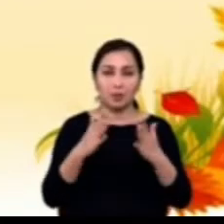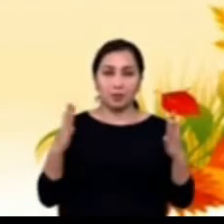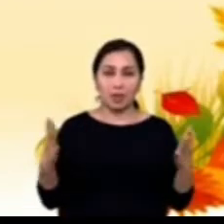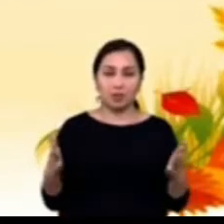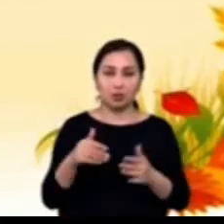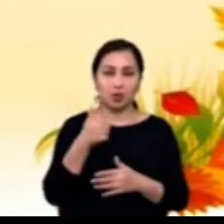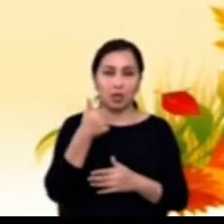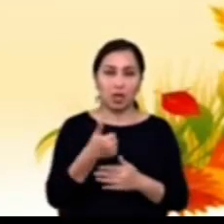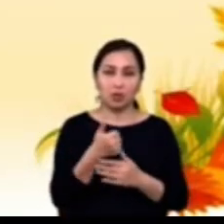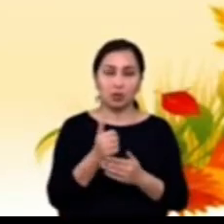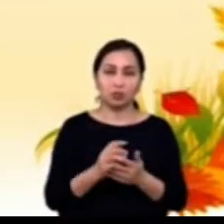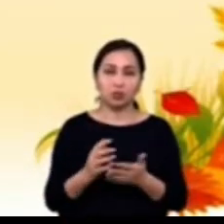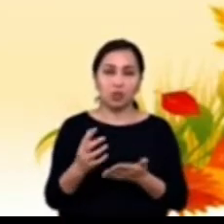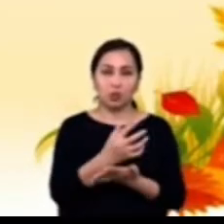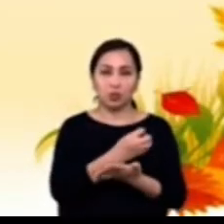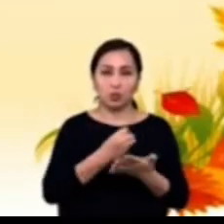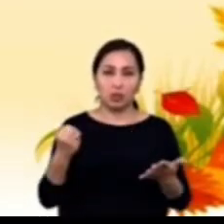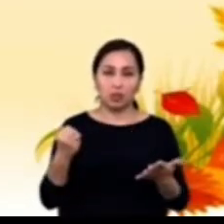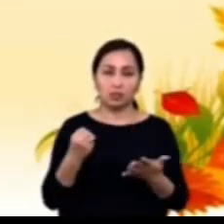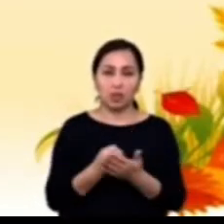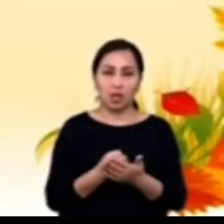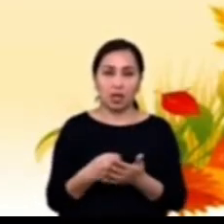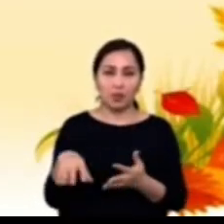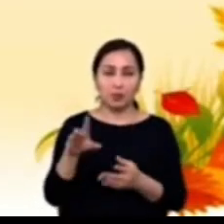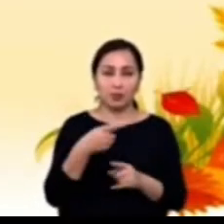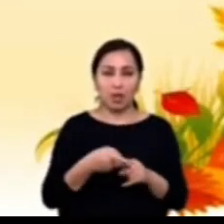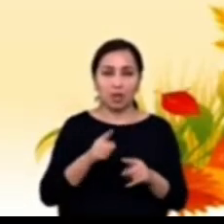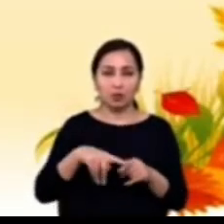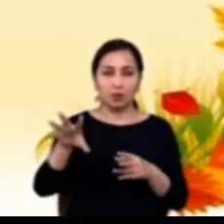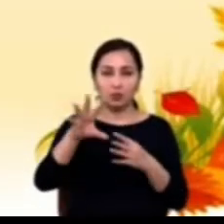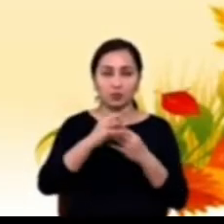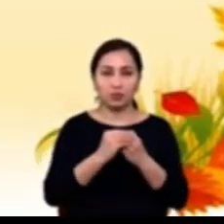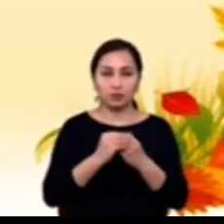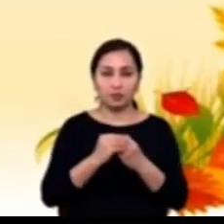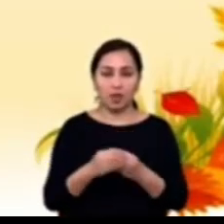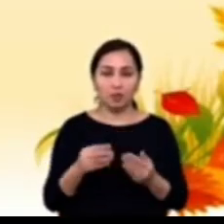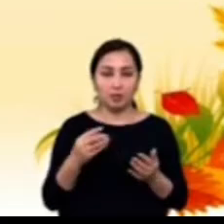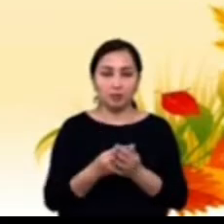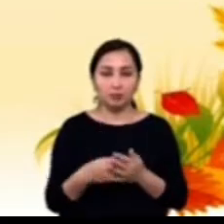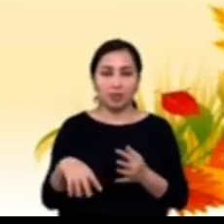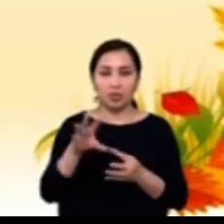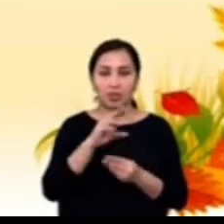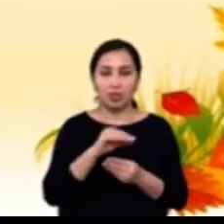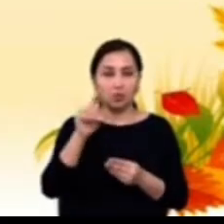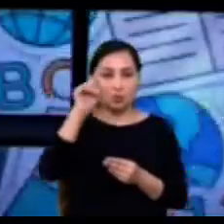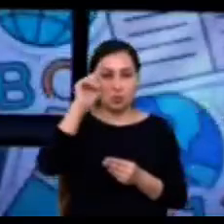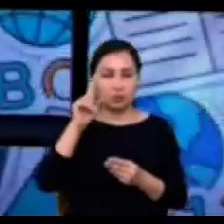большой, хороший урожай. Поэтому мы с вами должны ценить их труд.